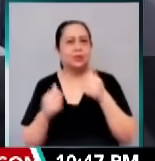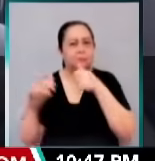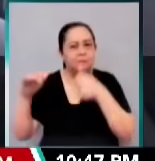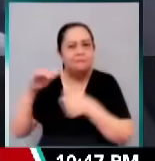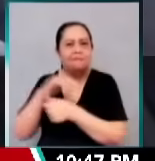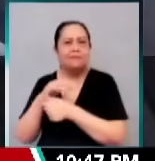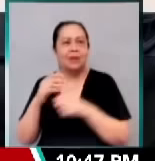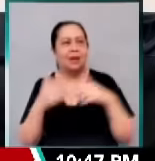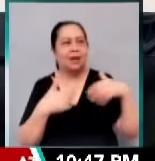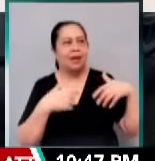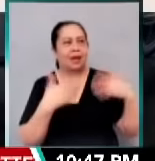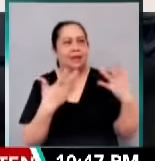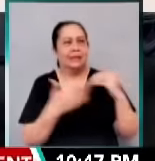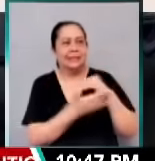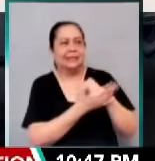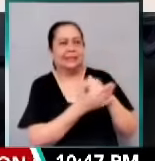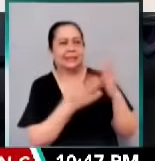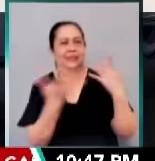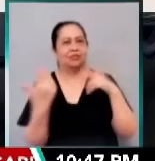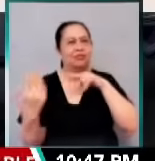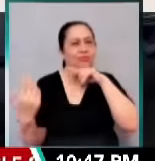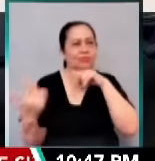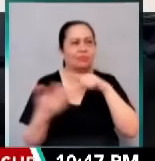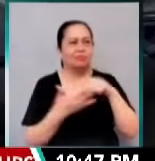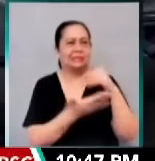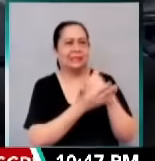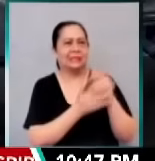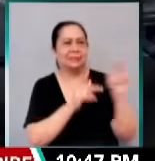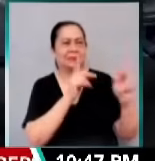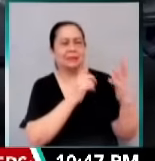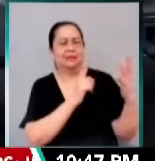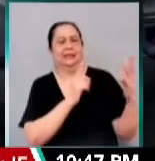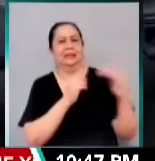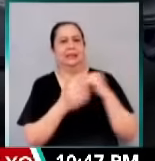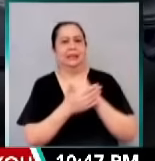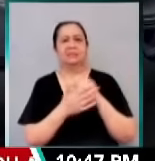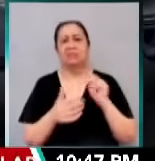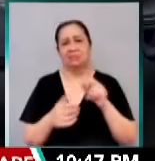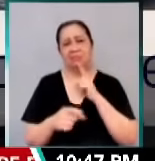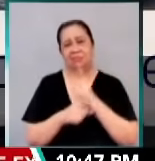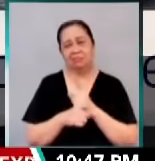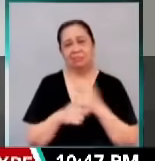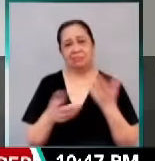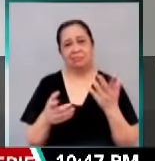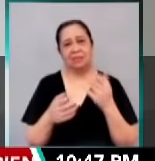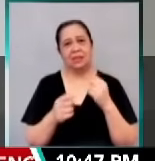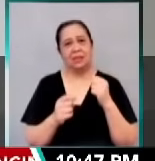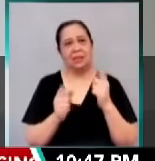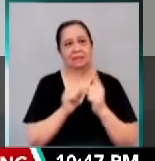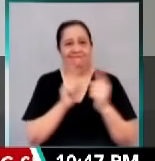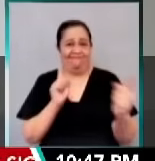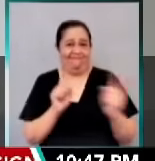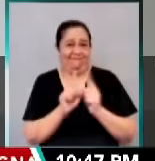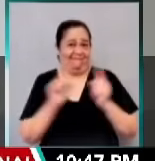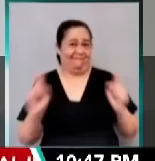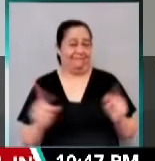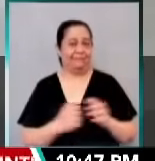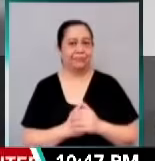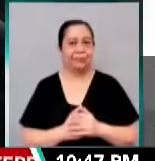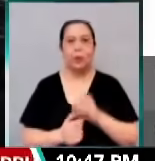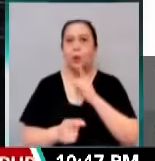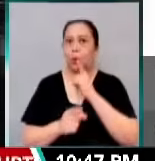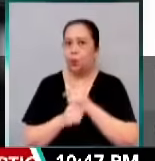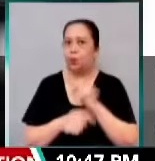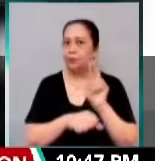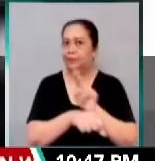from the virus and away from everybody because ngayon kailangan talaga natin ng social distancing. Tsak namang magagamit ni Bea